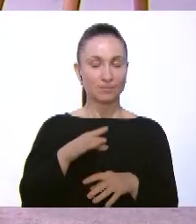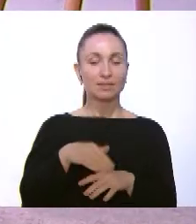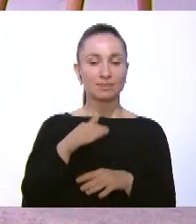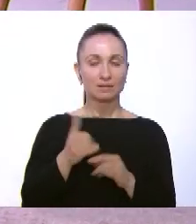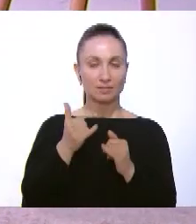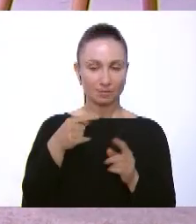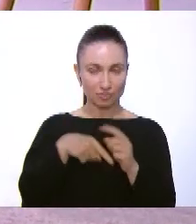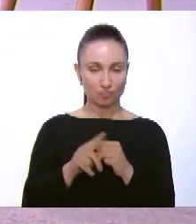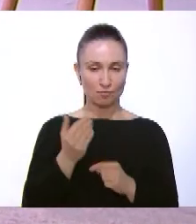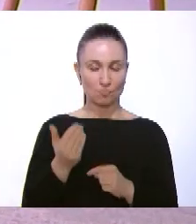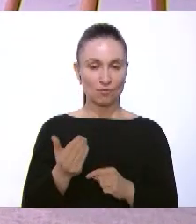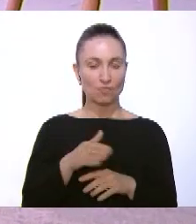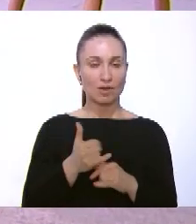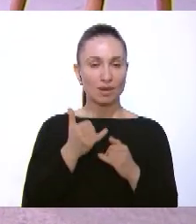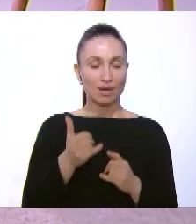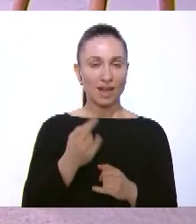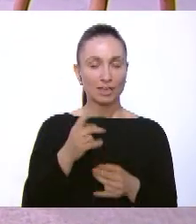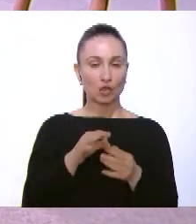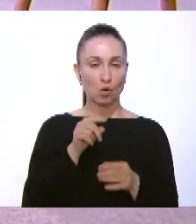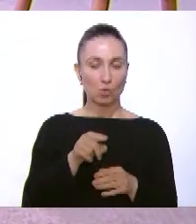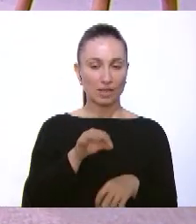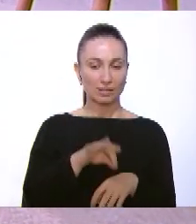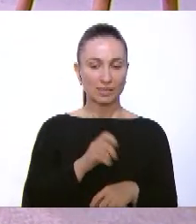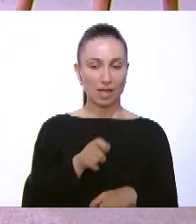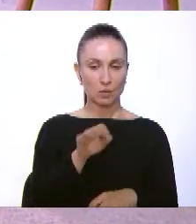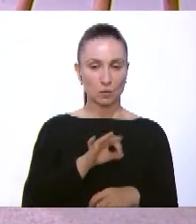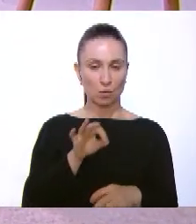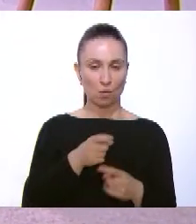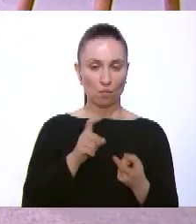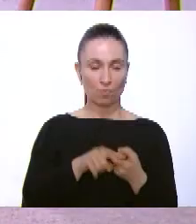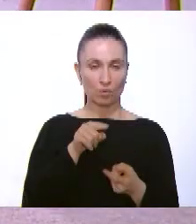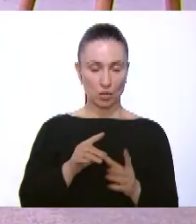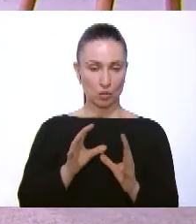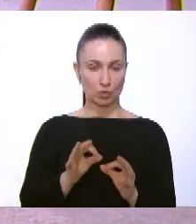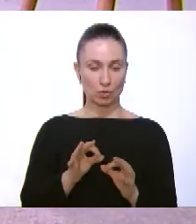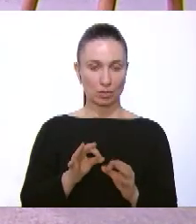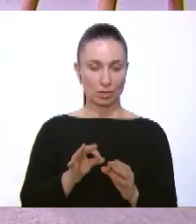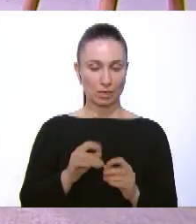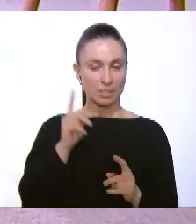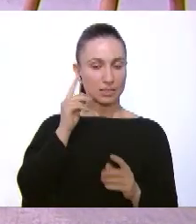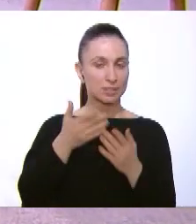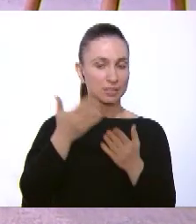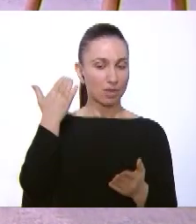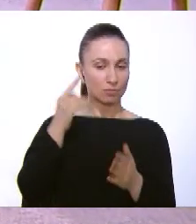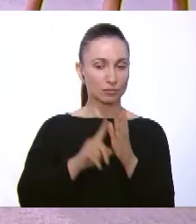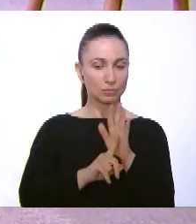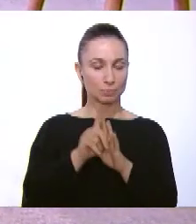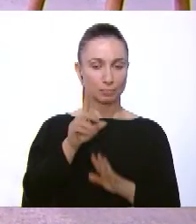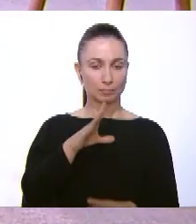ქველმოქმედება. ქველმოქმედება, რომელიც ერთ კონკრეტულ დიაგნოზს უკავშირდებოდა. სწორედ გასული საუკუნის